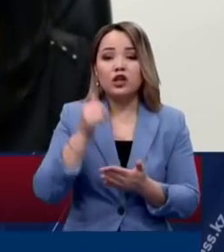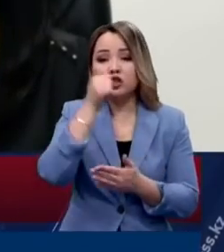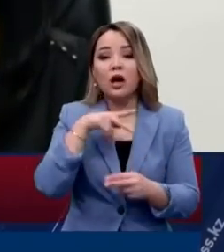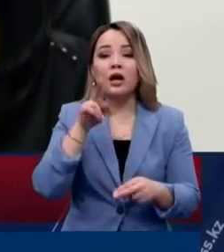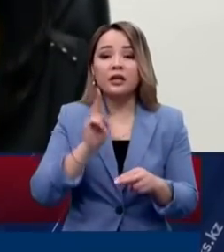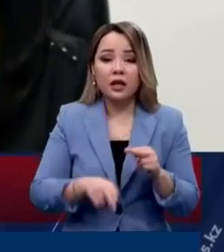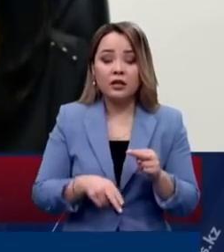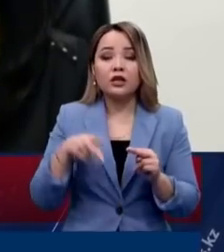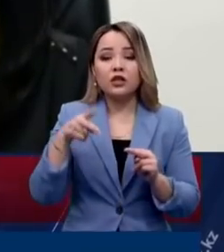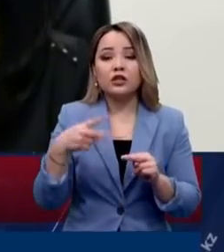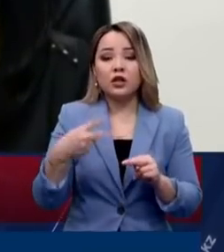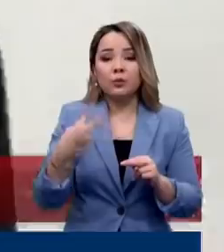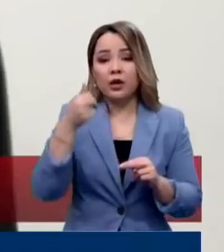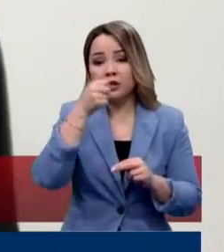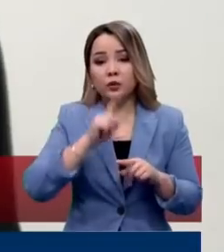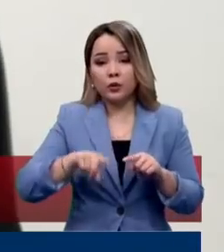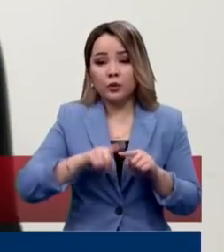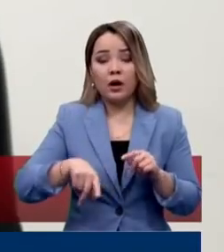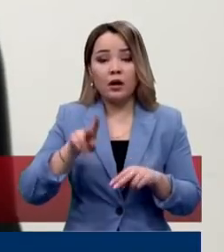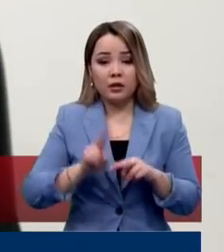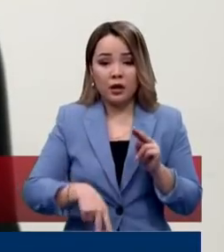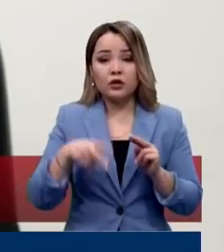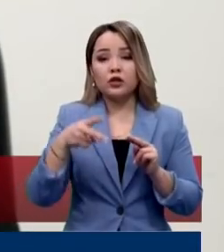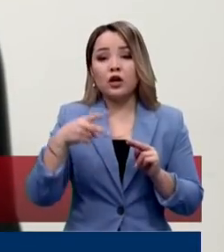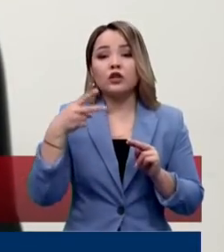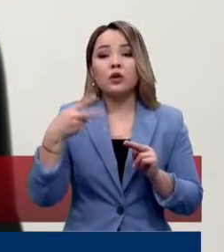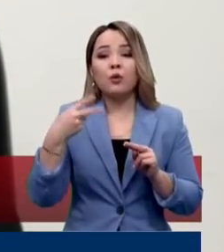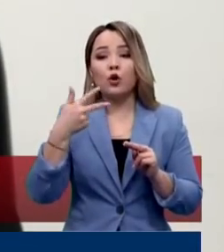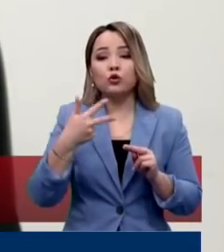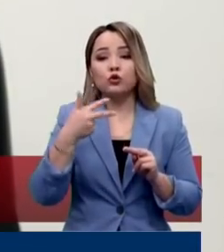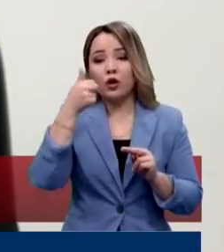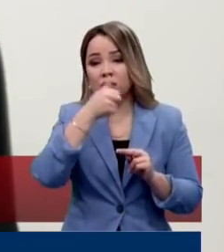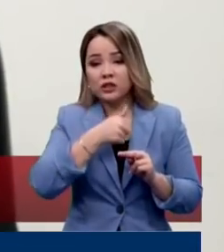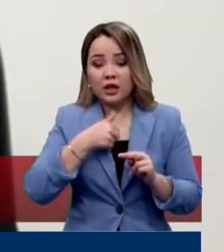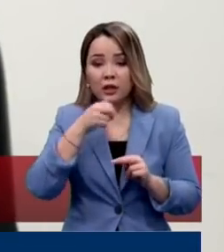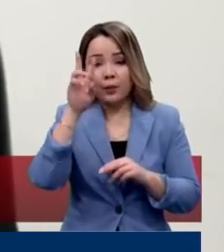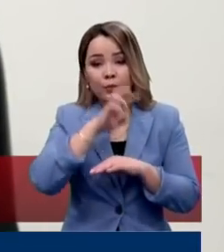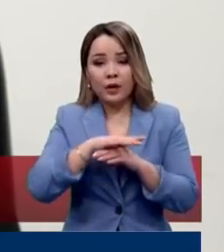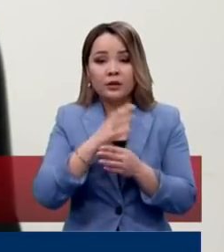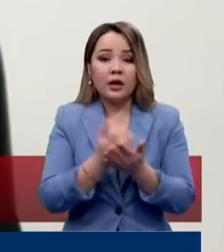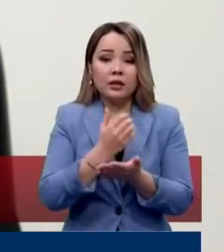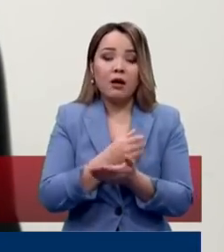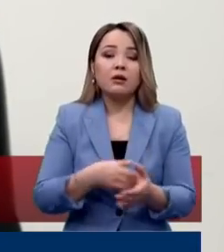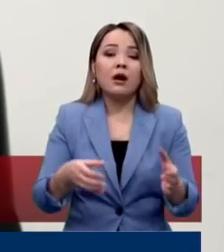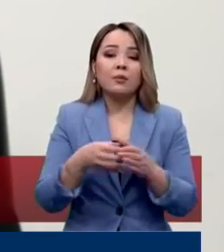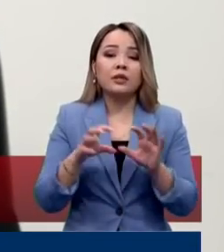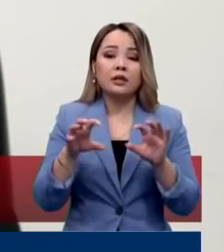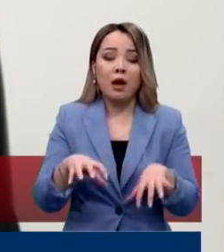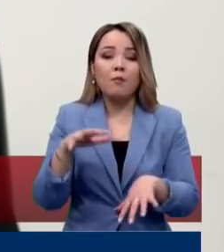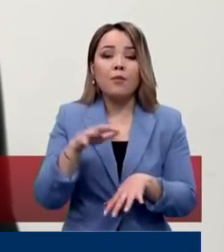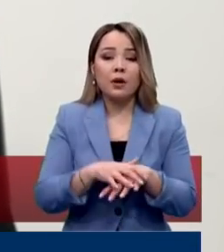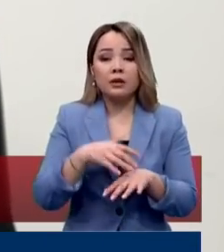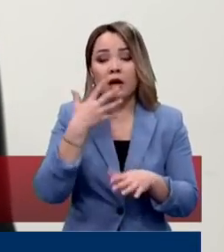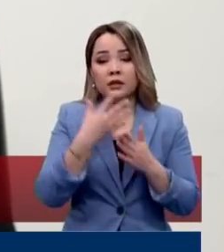аяқталады, мәселен 2022 жылы аяқталады, биыл 2023 жылы мемлекеттік кірістер комитеті банктерге